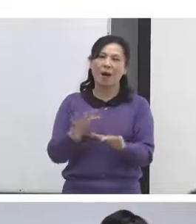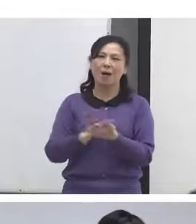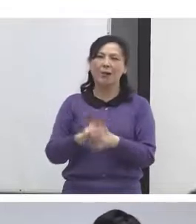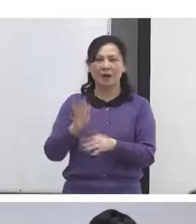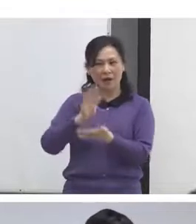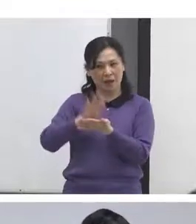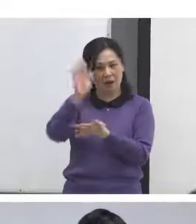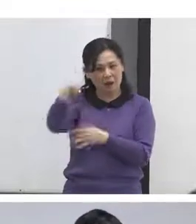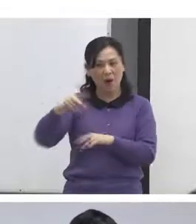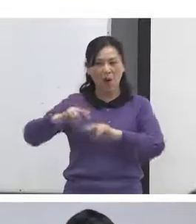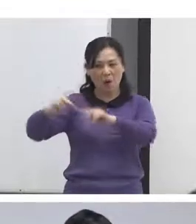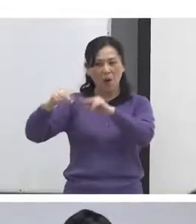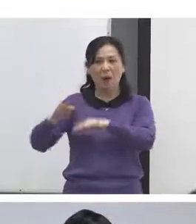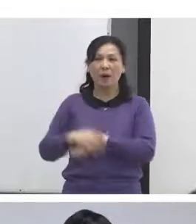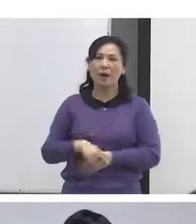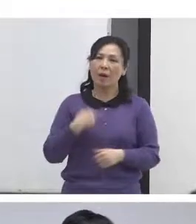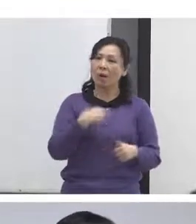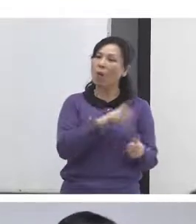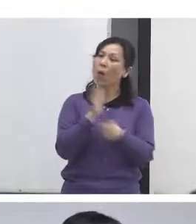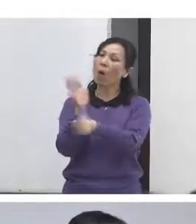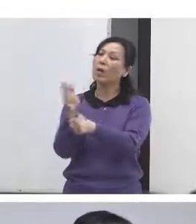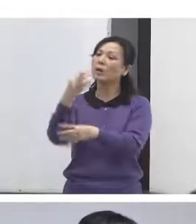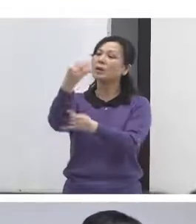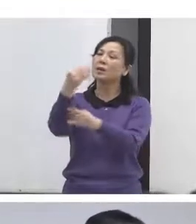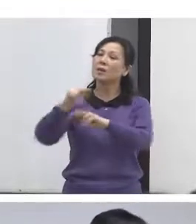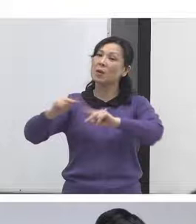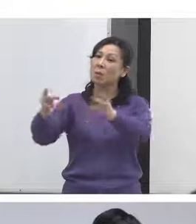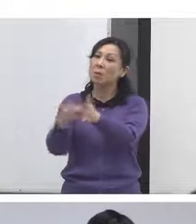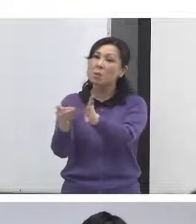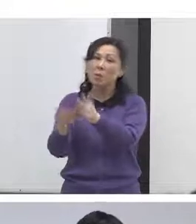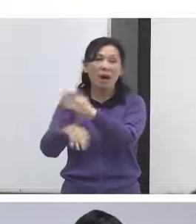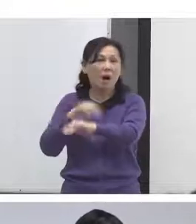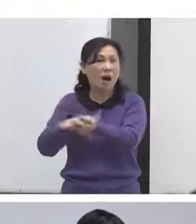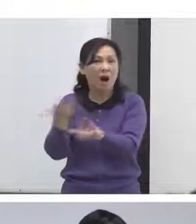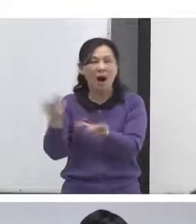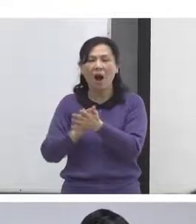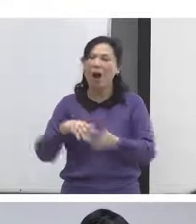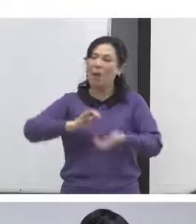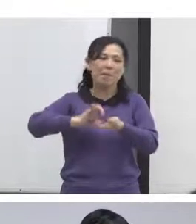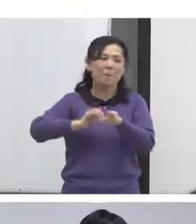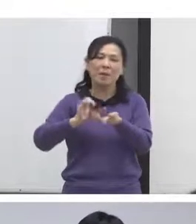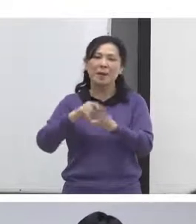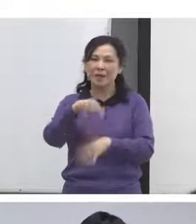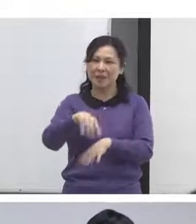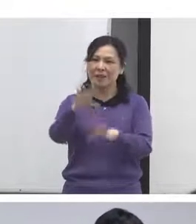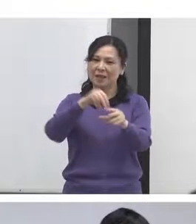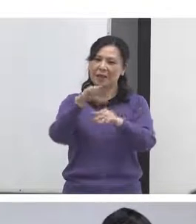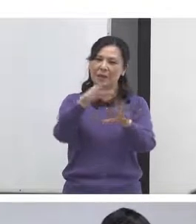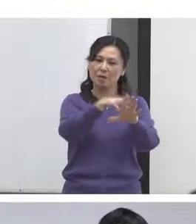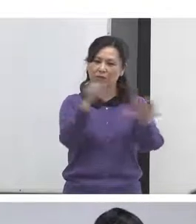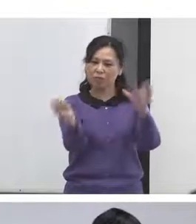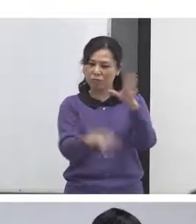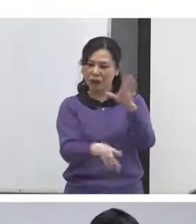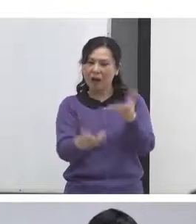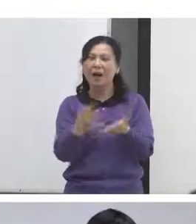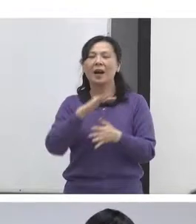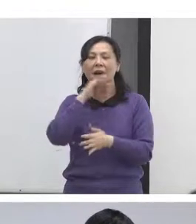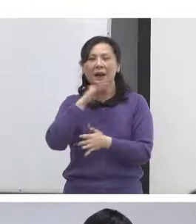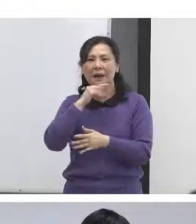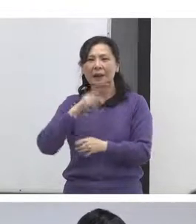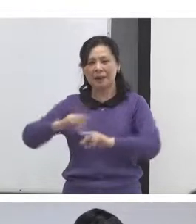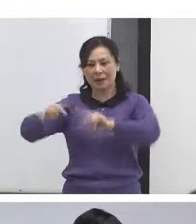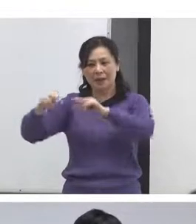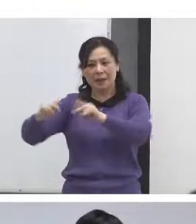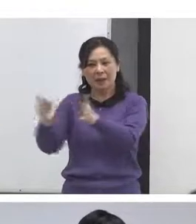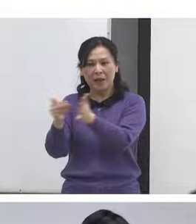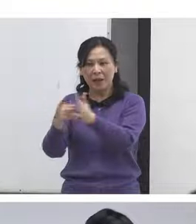修正，那我说那我们预计什么时候可以修正完成呢？他们就说我们不确定，那我们会先将这资料下架，然后等到确定完成之后我们再把